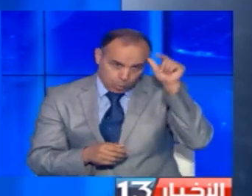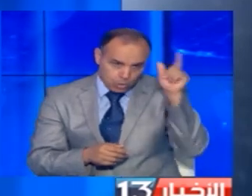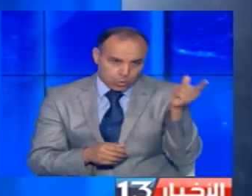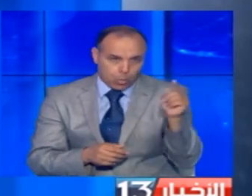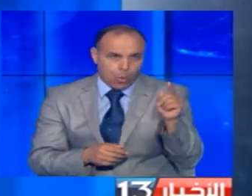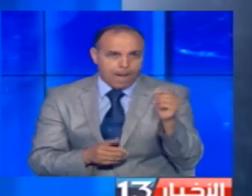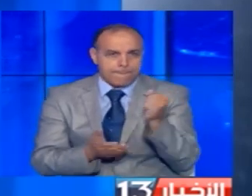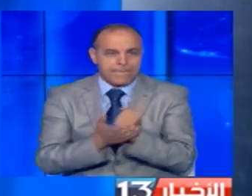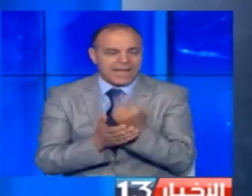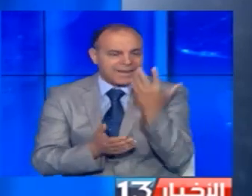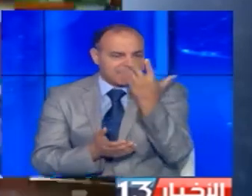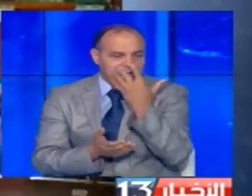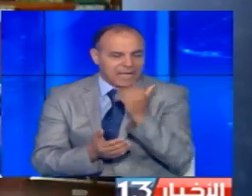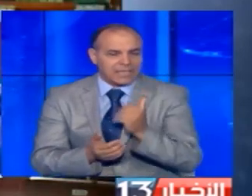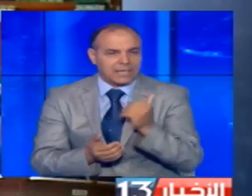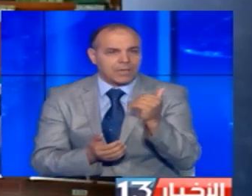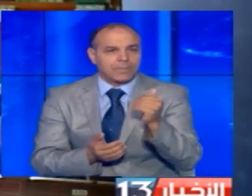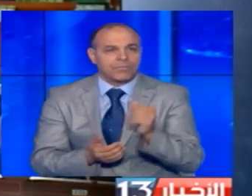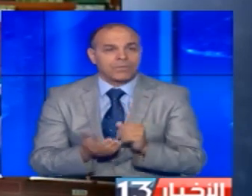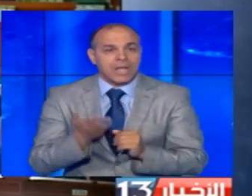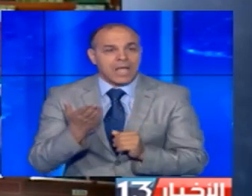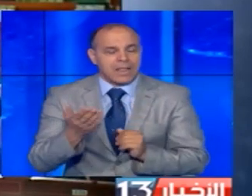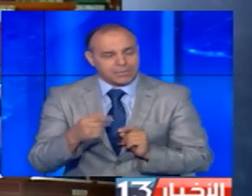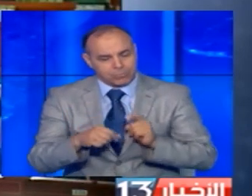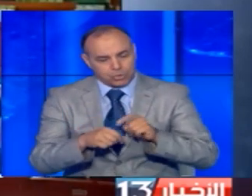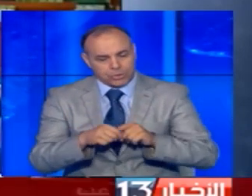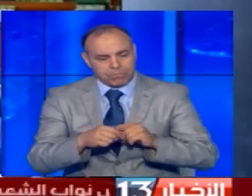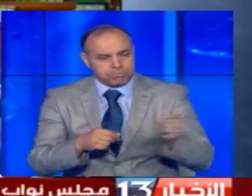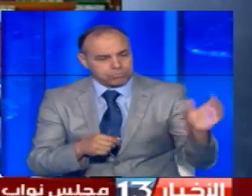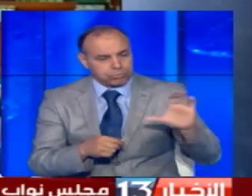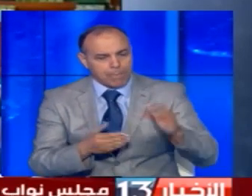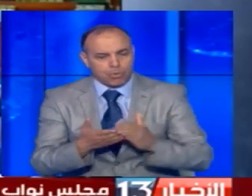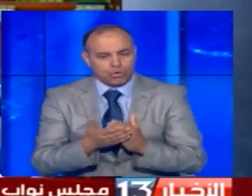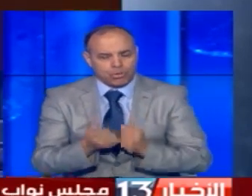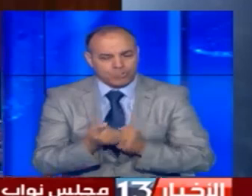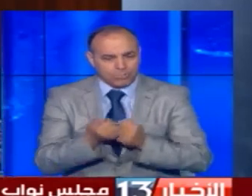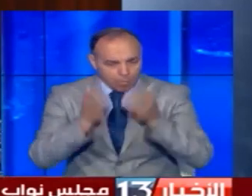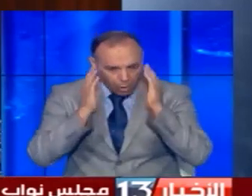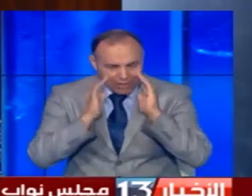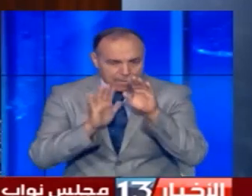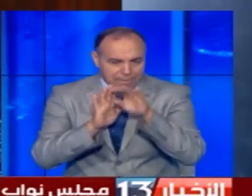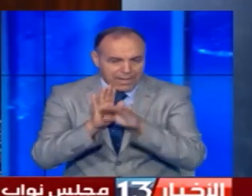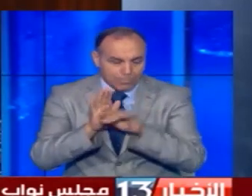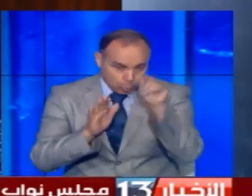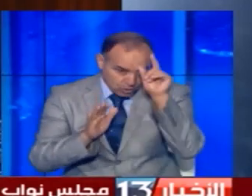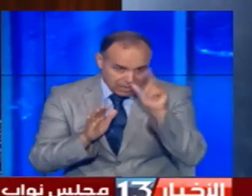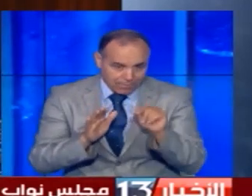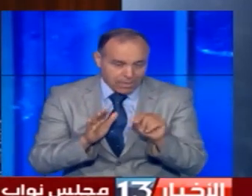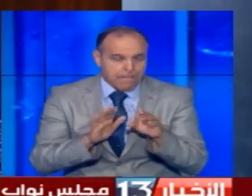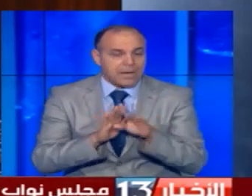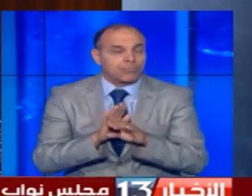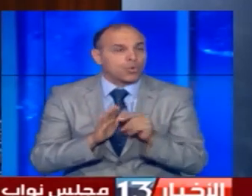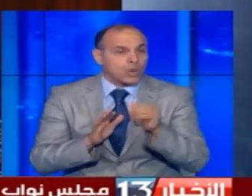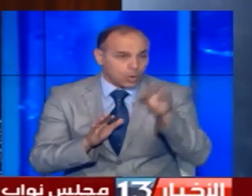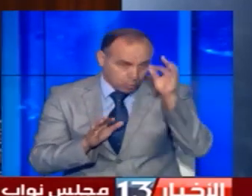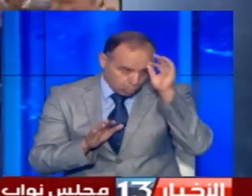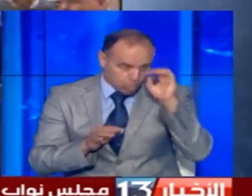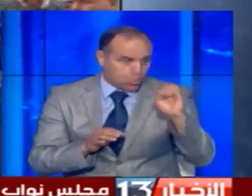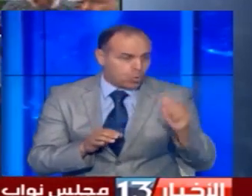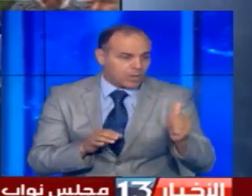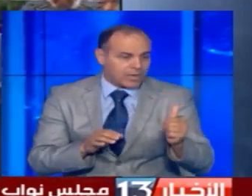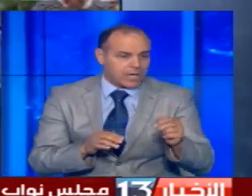والبنك الافريقي للتنميه للمساهمه في تمويل مشروع دعم تنفيذ المخطط الوطني الاستراتيجي تونس الرقميه